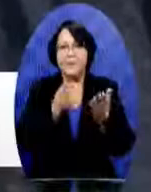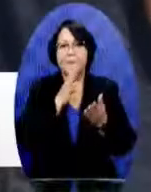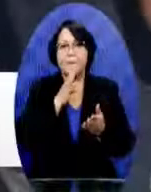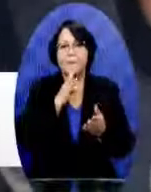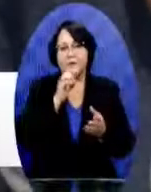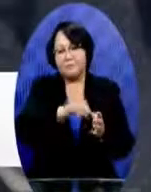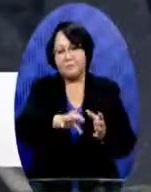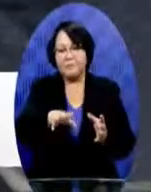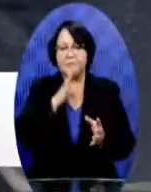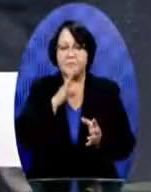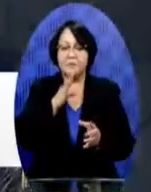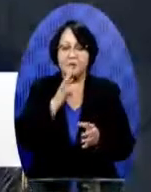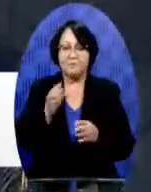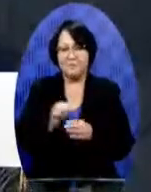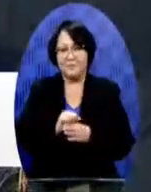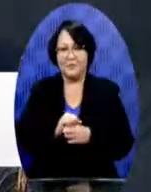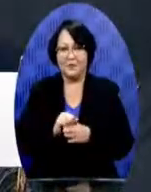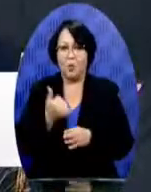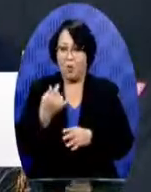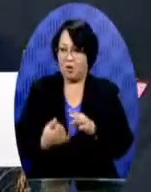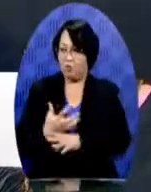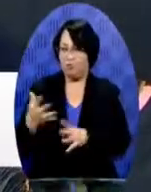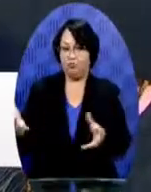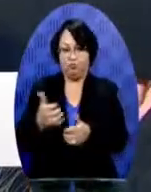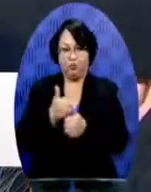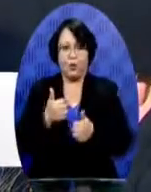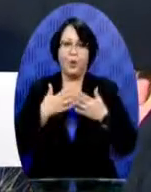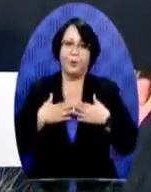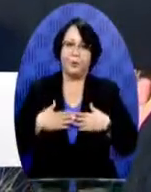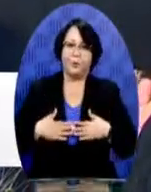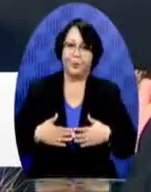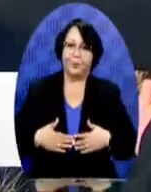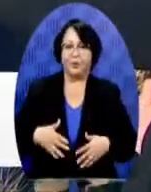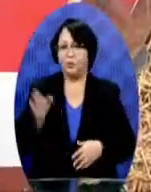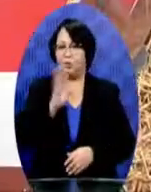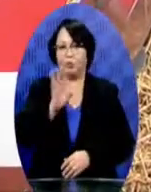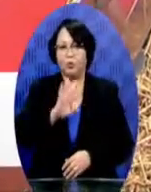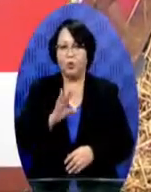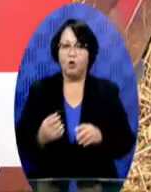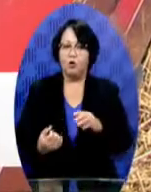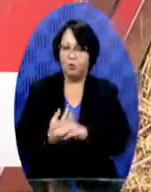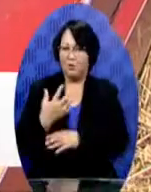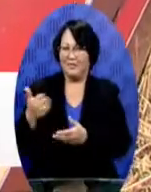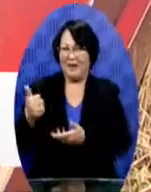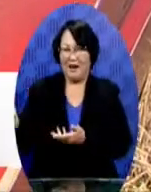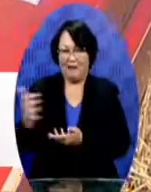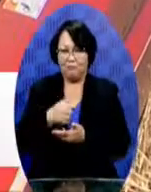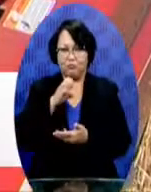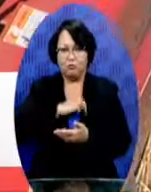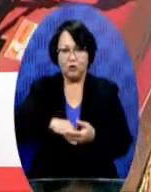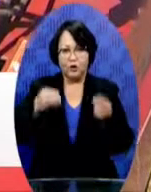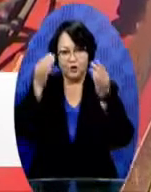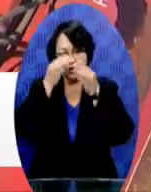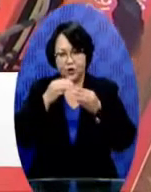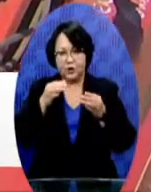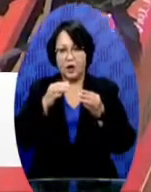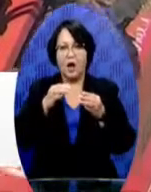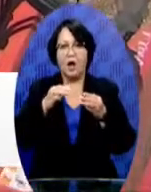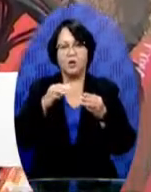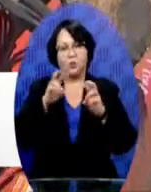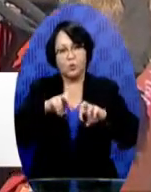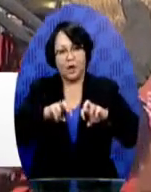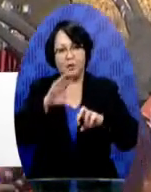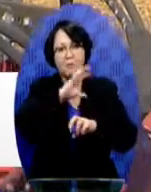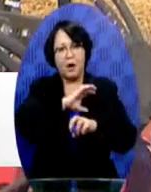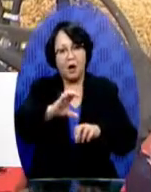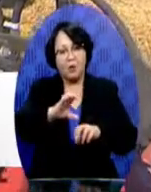энэ жил ургац боломжийн байна гэж тайвширлаггүй байнга доктортой өндөр ургац авахын тулд одоо ч эрдэм шинжилгээ судалгааны байгууллагуудтай хамтран